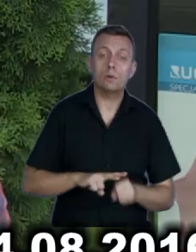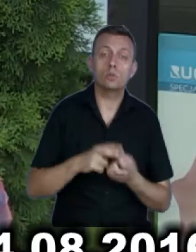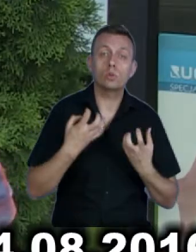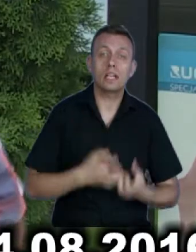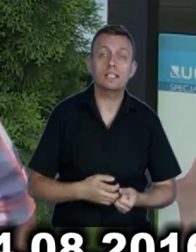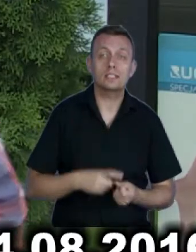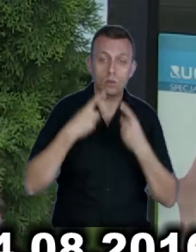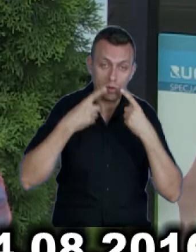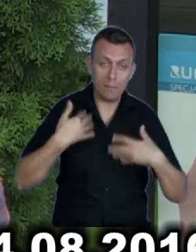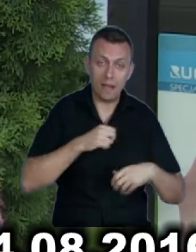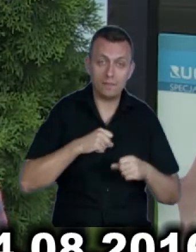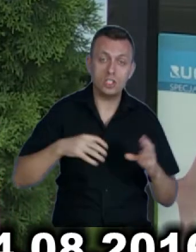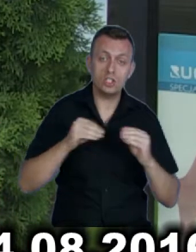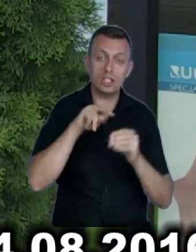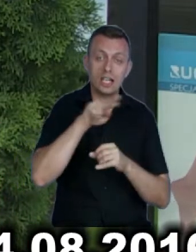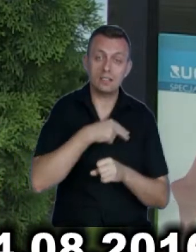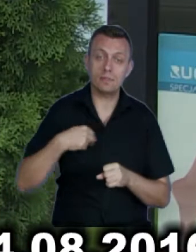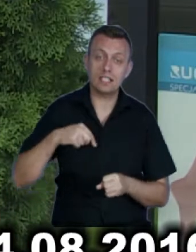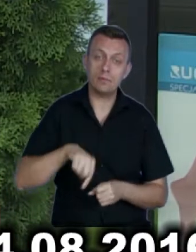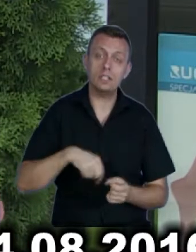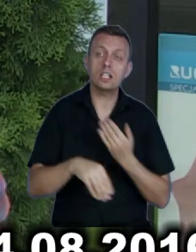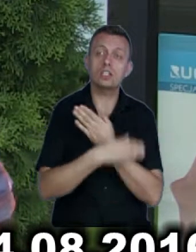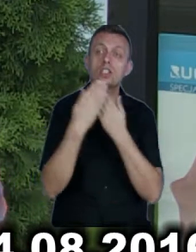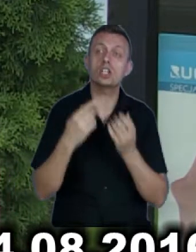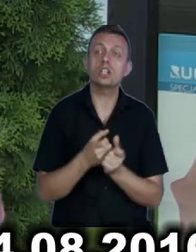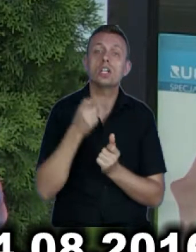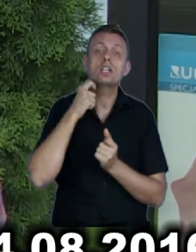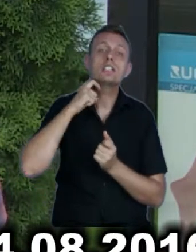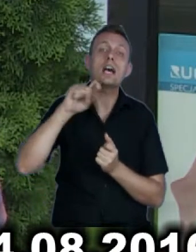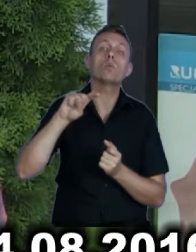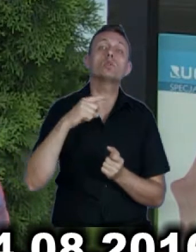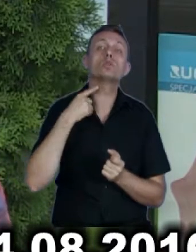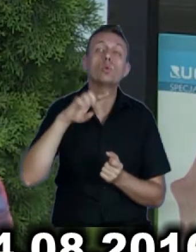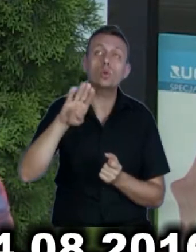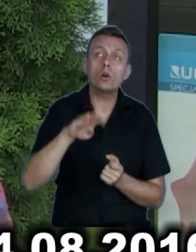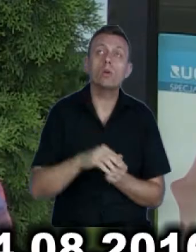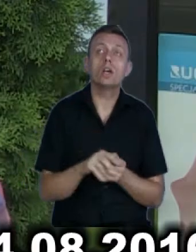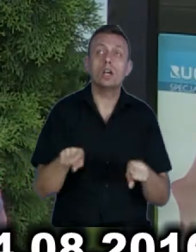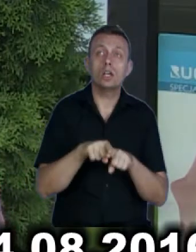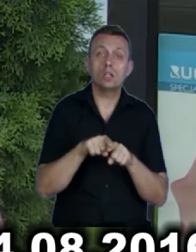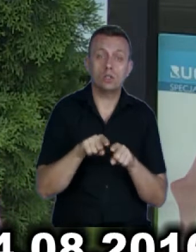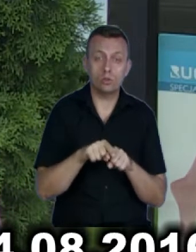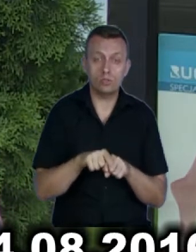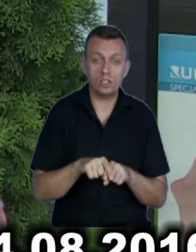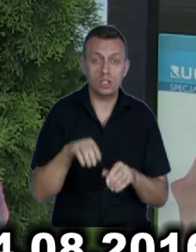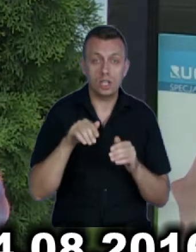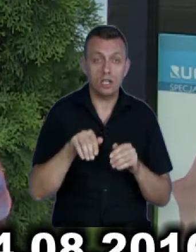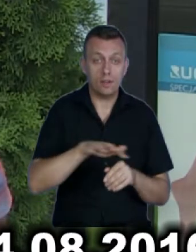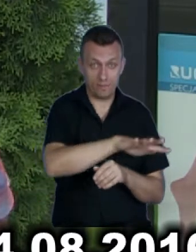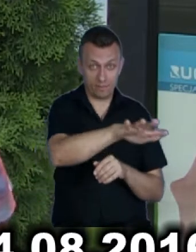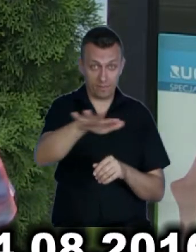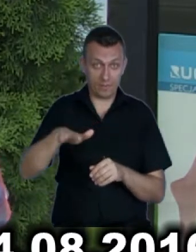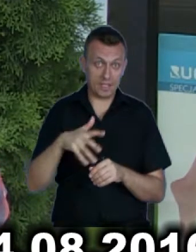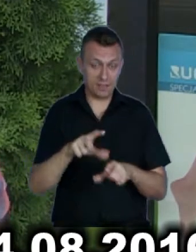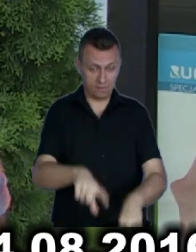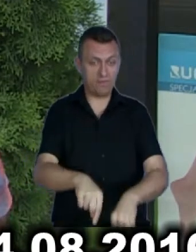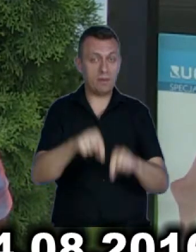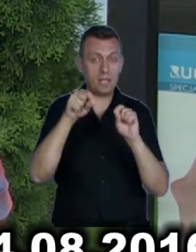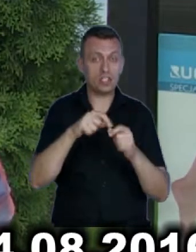specjalnym gościem gali finałowej będzie znany aktor o kutnowskich korzeniach, myślę, że już Państwo wiecie